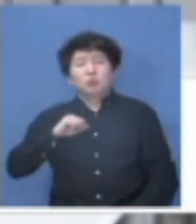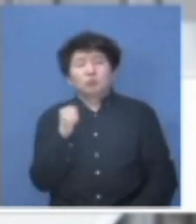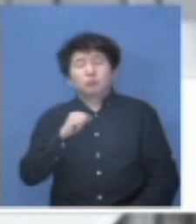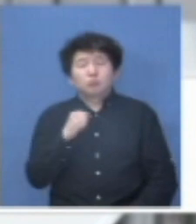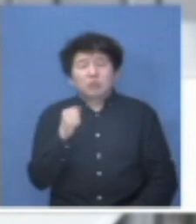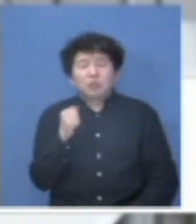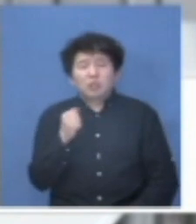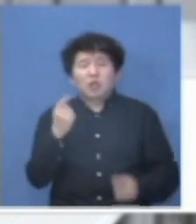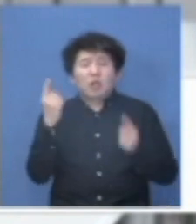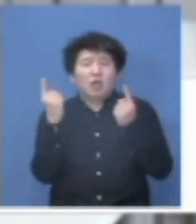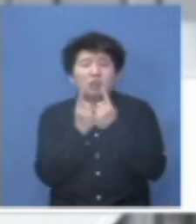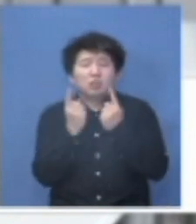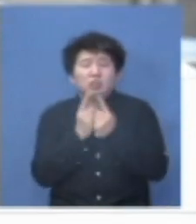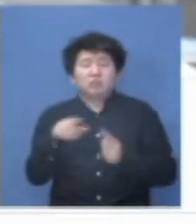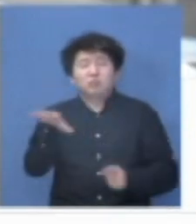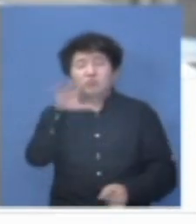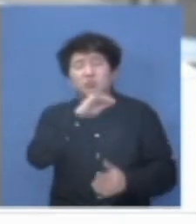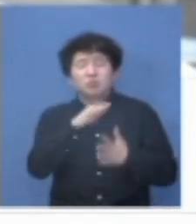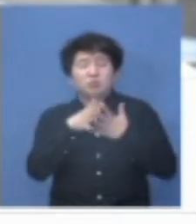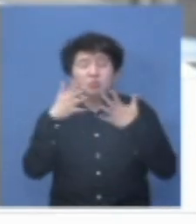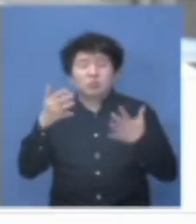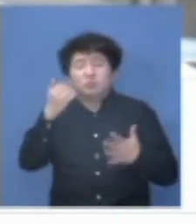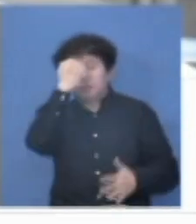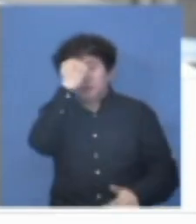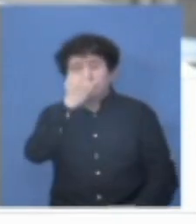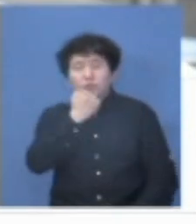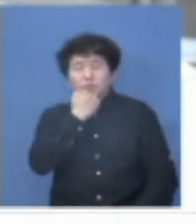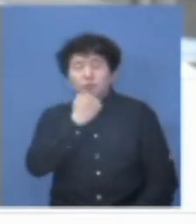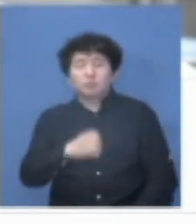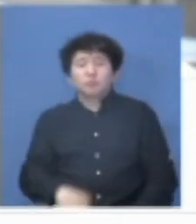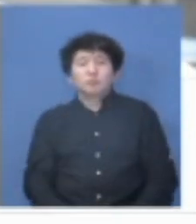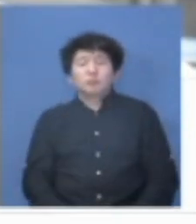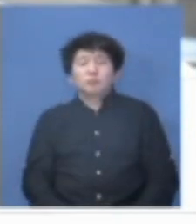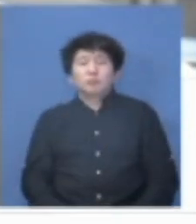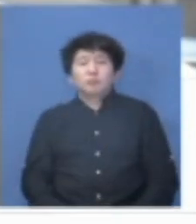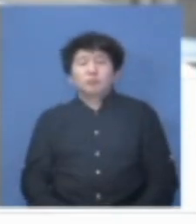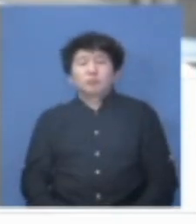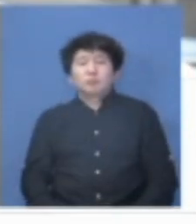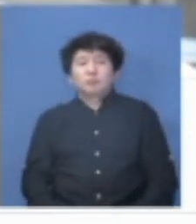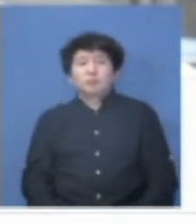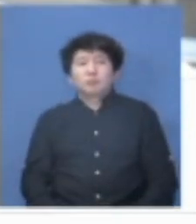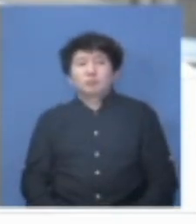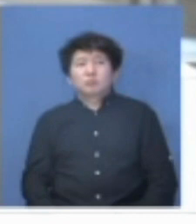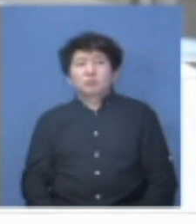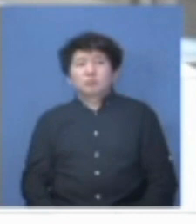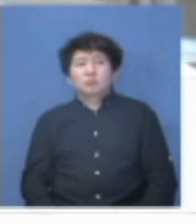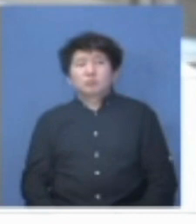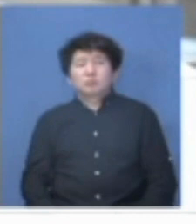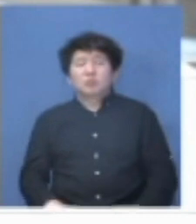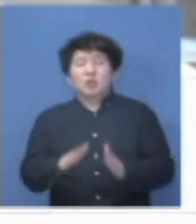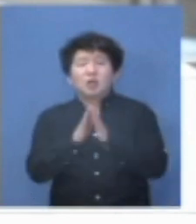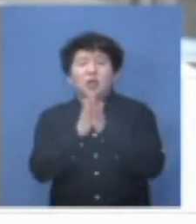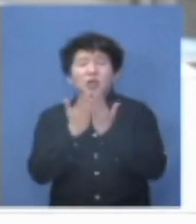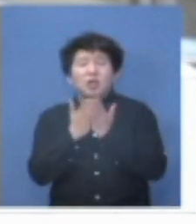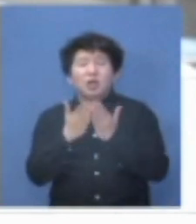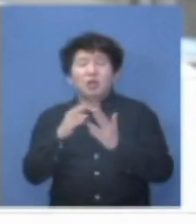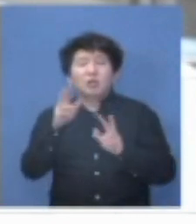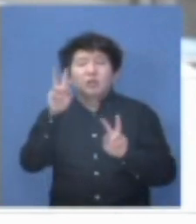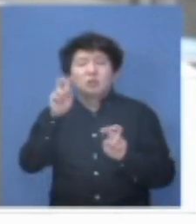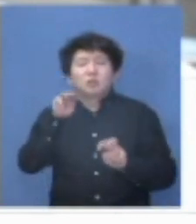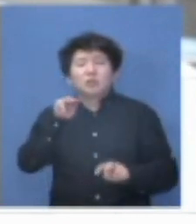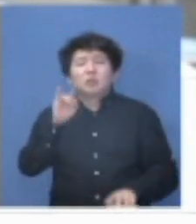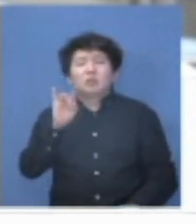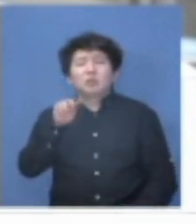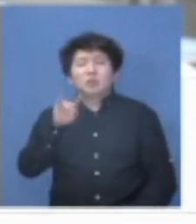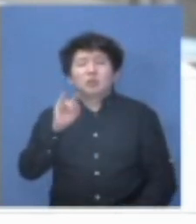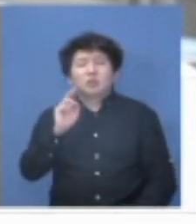было. Всем огромное спасибо. Я доволен тем, что гости презентации новой книги Жиенбека «Терлек» смогли ознакомиться с